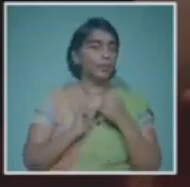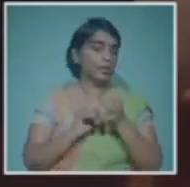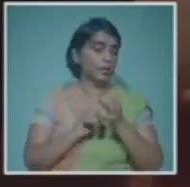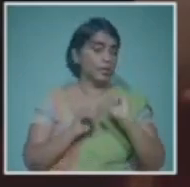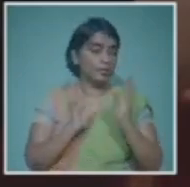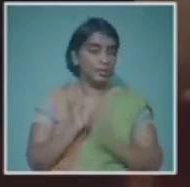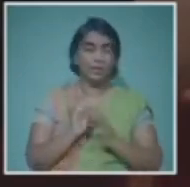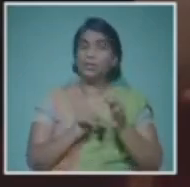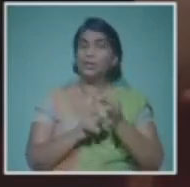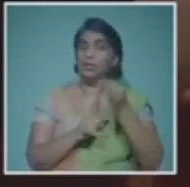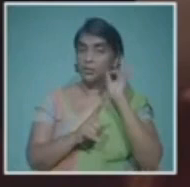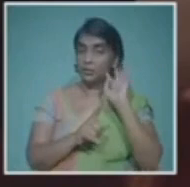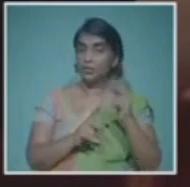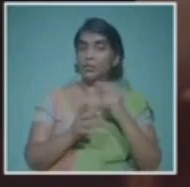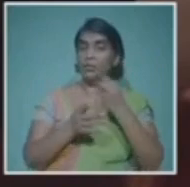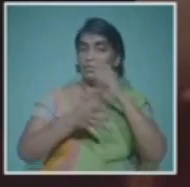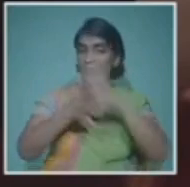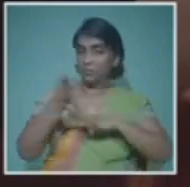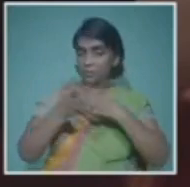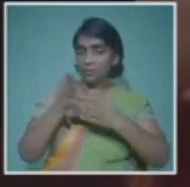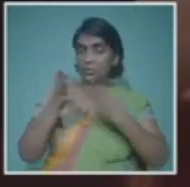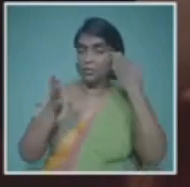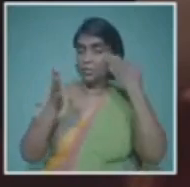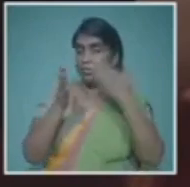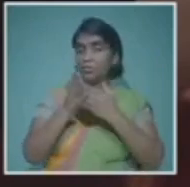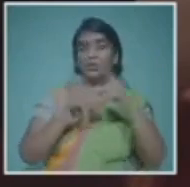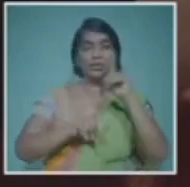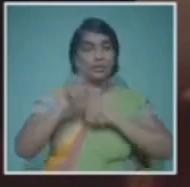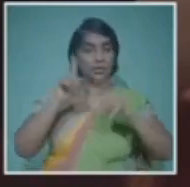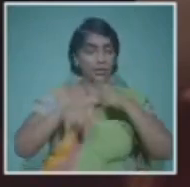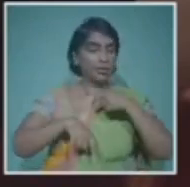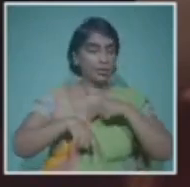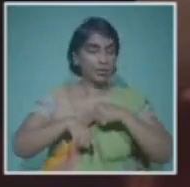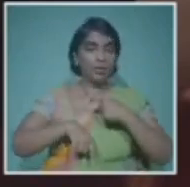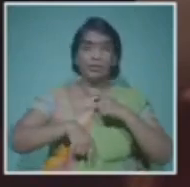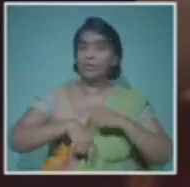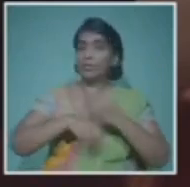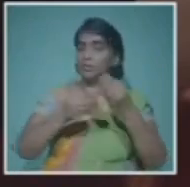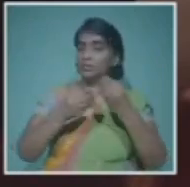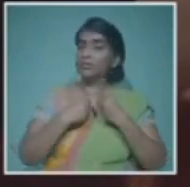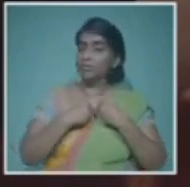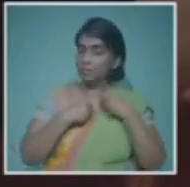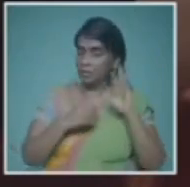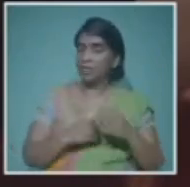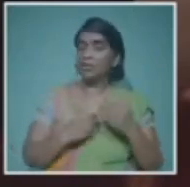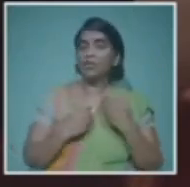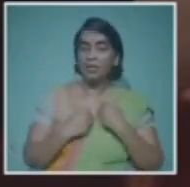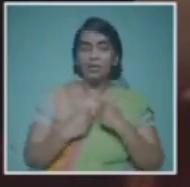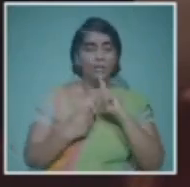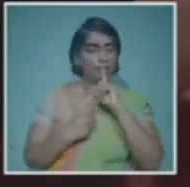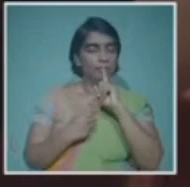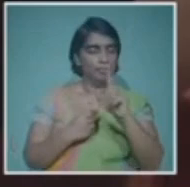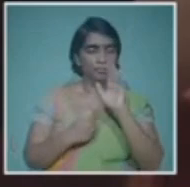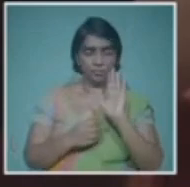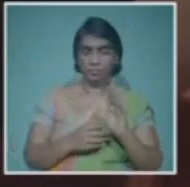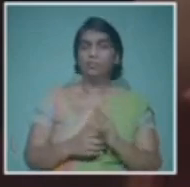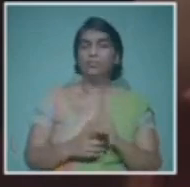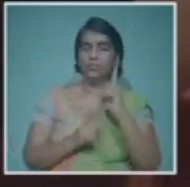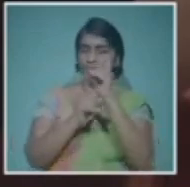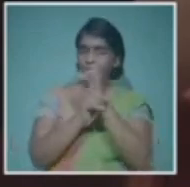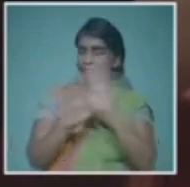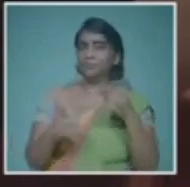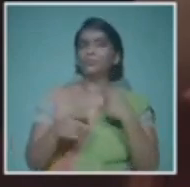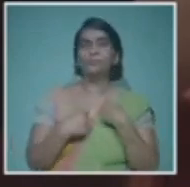අගමැතිතුමාත් ජනාධිපතිතුමාගේත් වැය ශීර්ෂයේ සාකච්ඡා කරන මේ මොහොතේදී ලැබී තිබෙන කාලය අනුව මට කියන්නට තිබෙන්නේ එකම